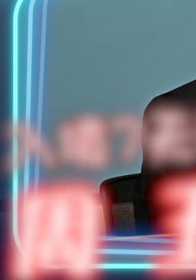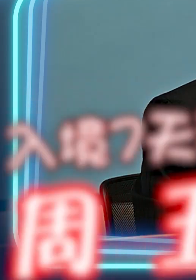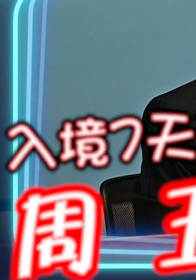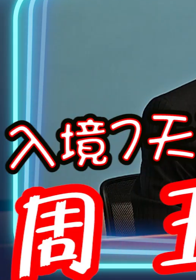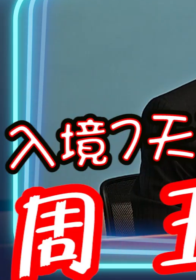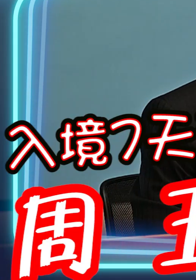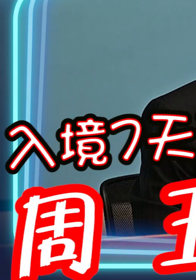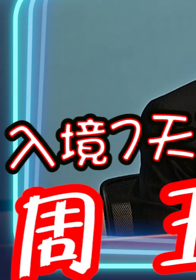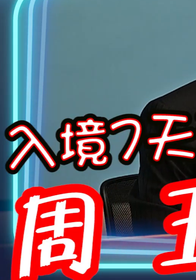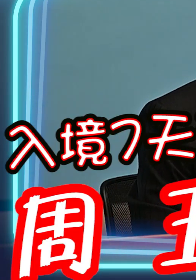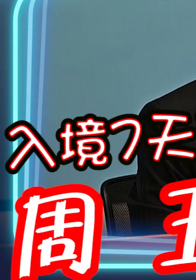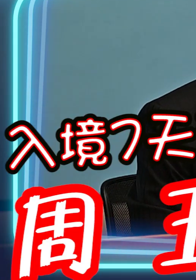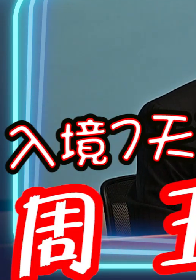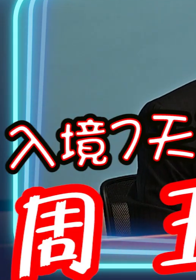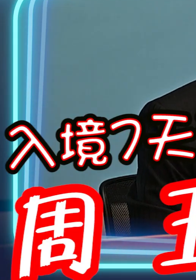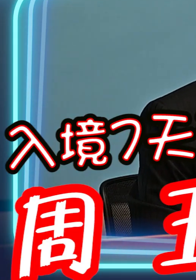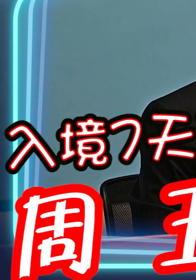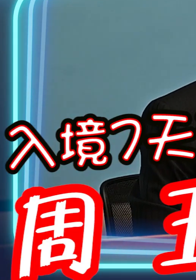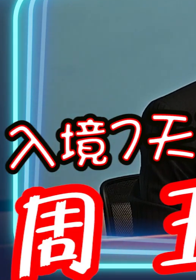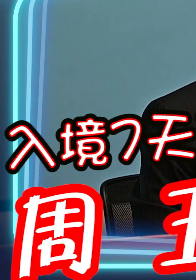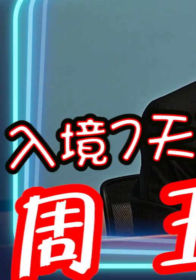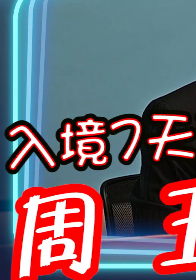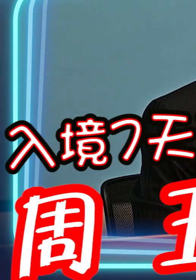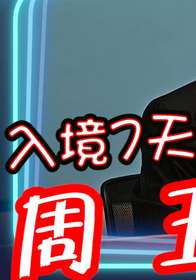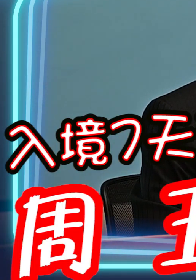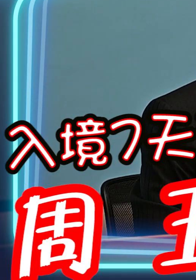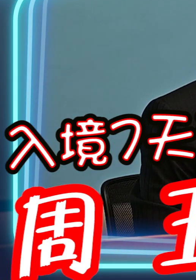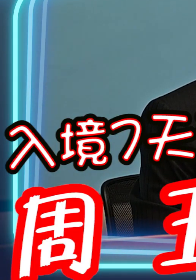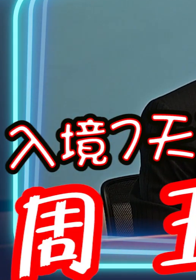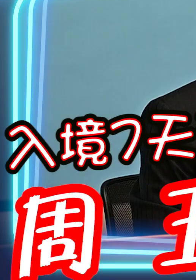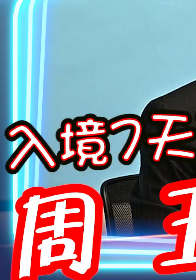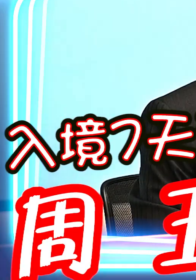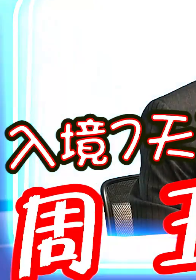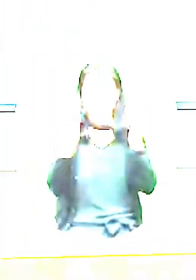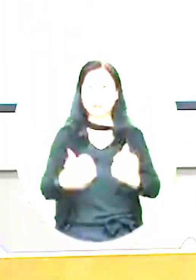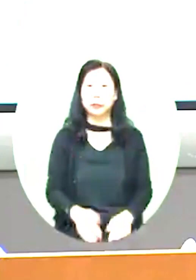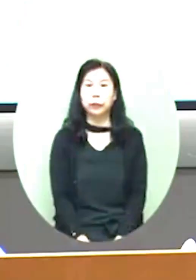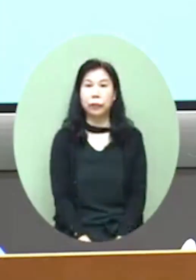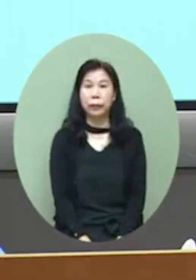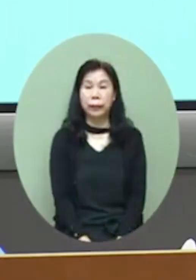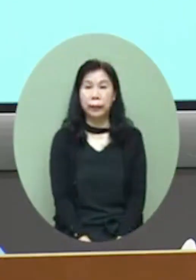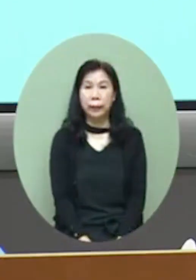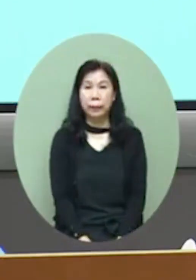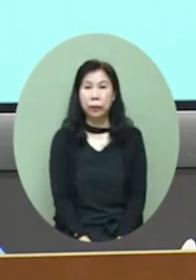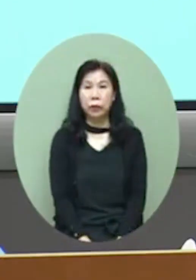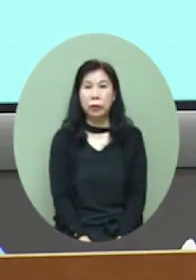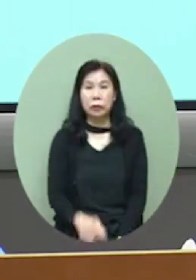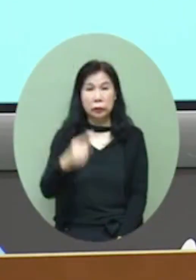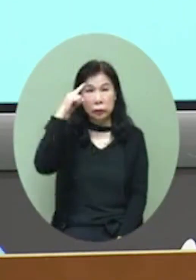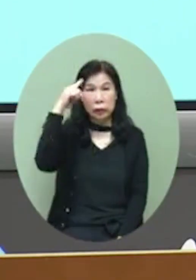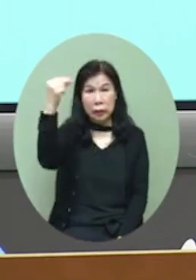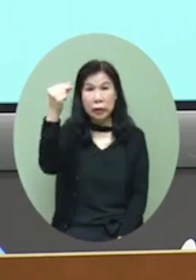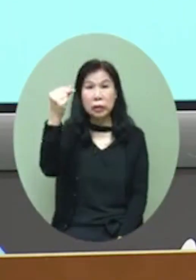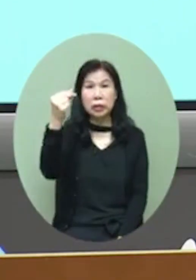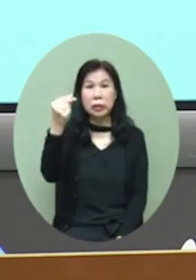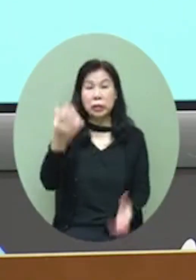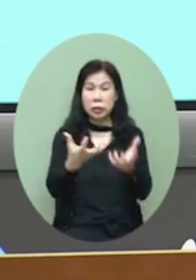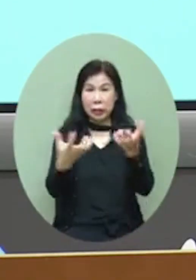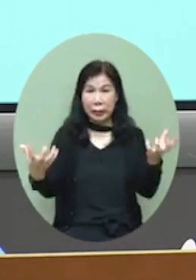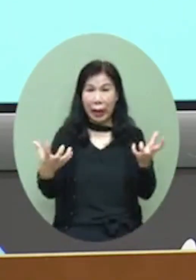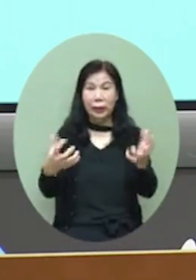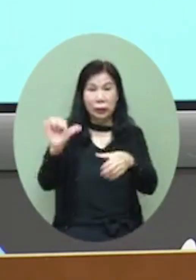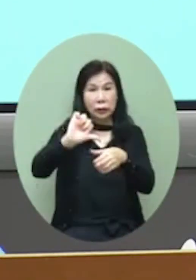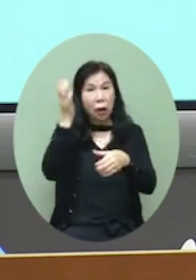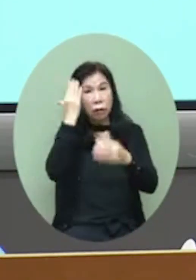入境七日酒店检疫改造3+4，星期五生效。 七天的检疫酒店隔